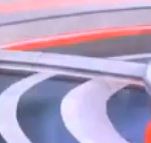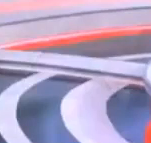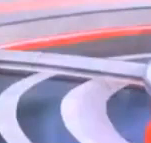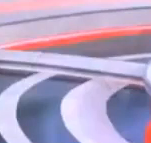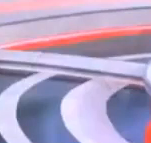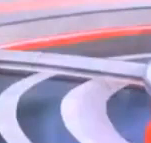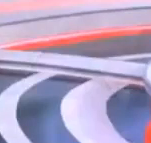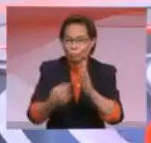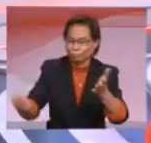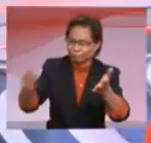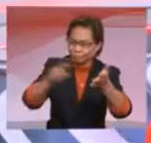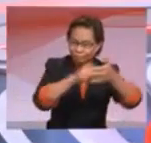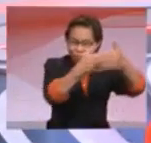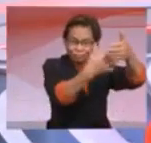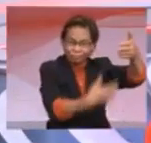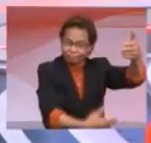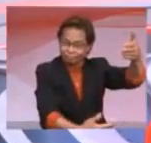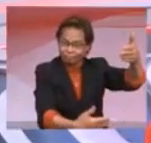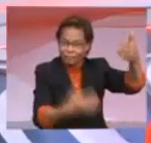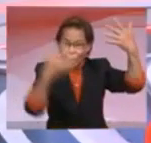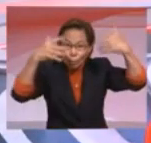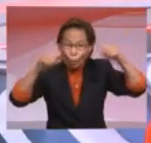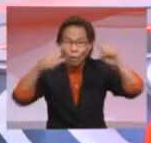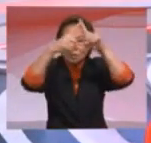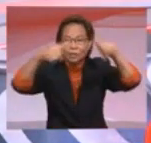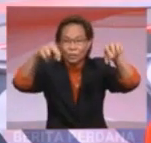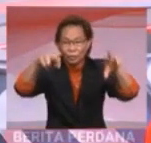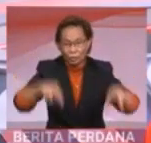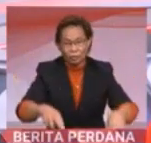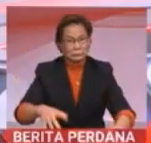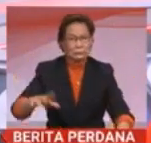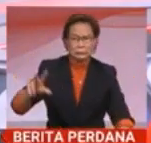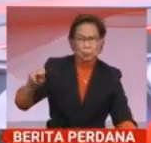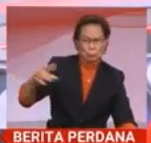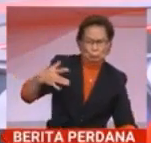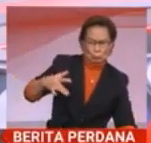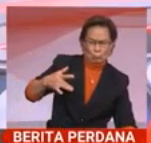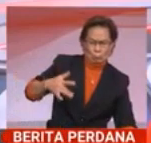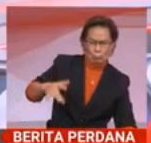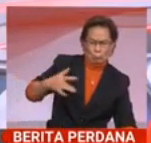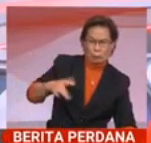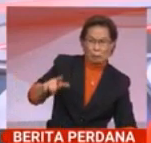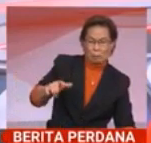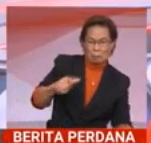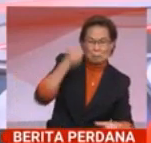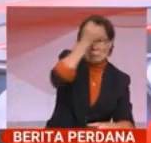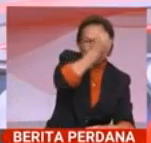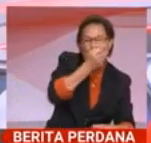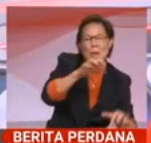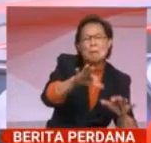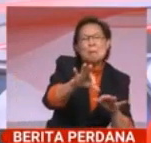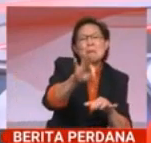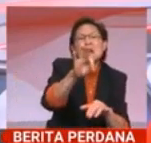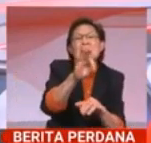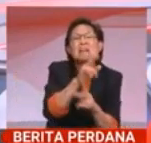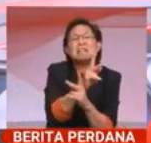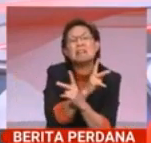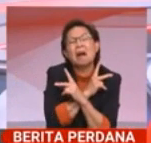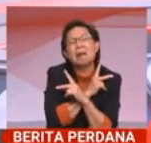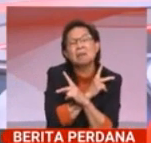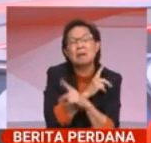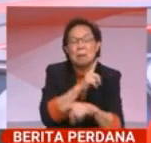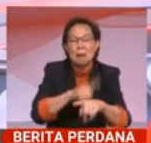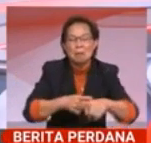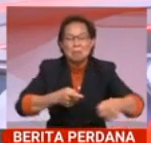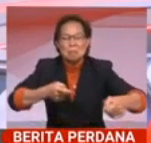dengan laporan ini. Yang di-Pertua Dewan Rakyat menafikan dakwaan bahawa beliau bersikap pilih bulu ketika